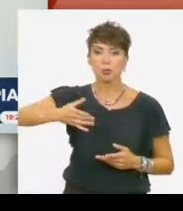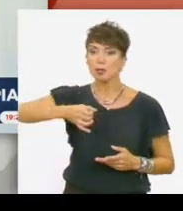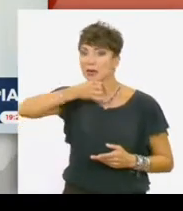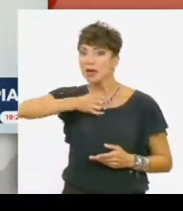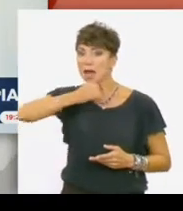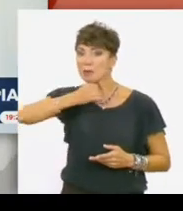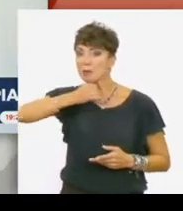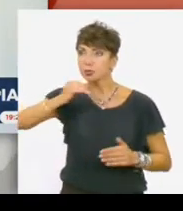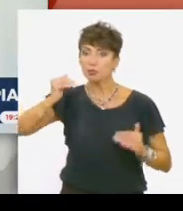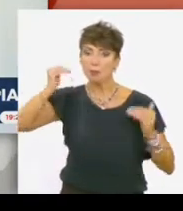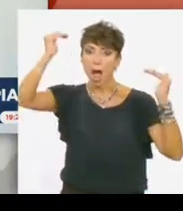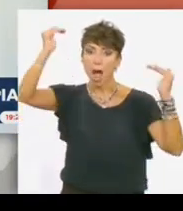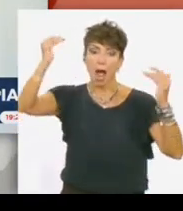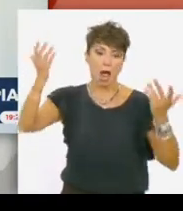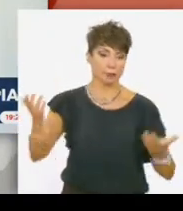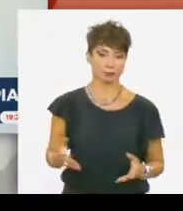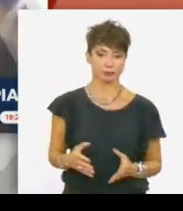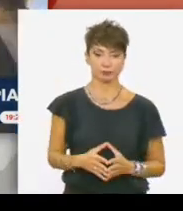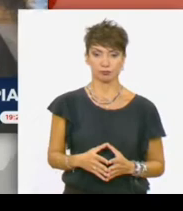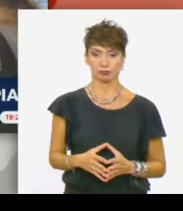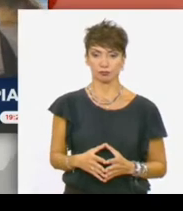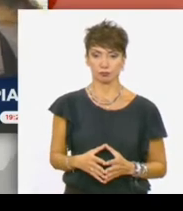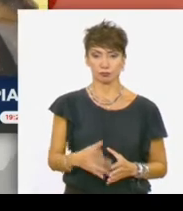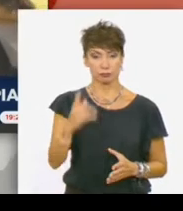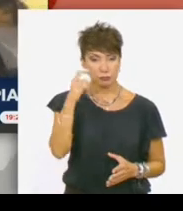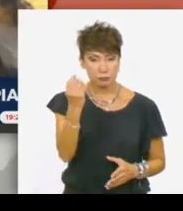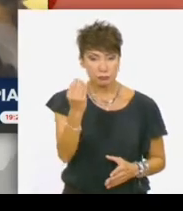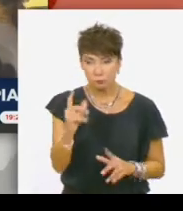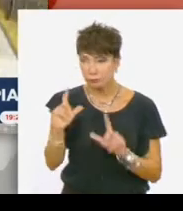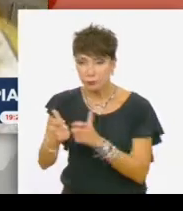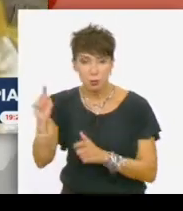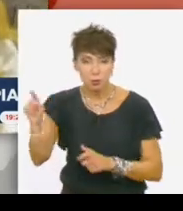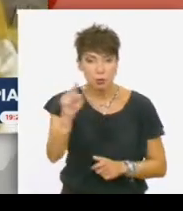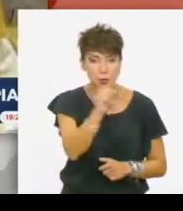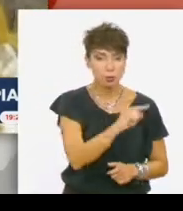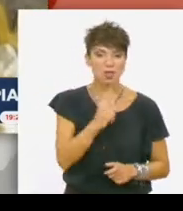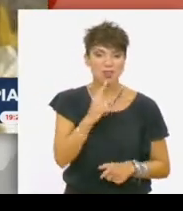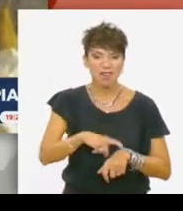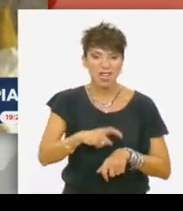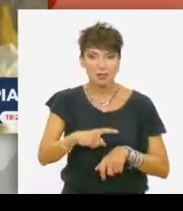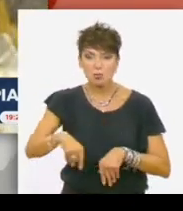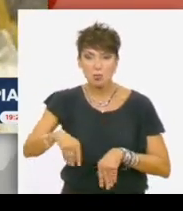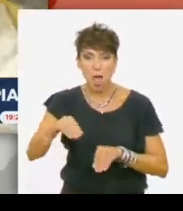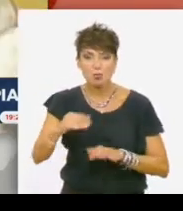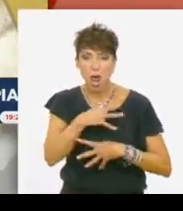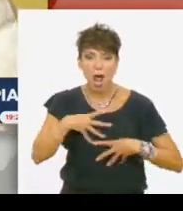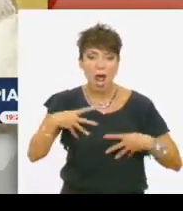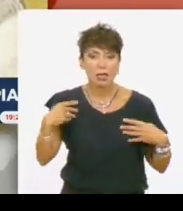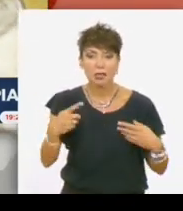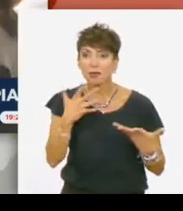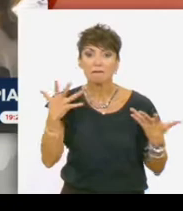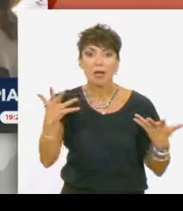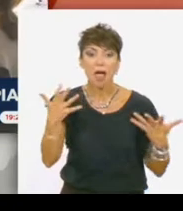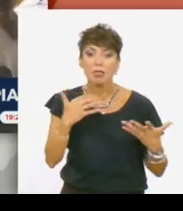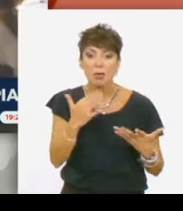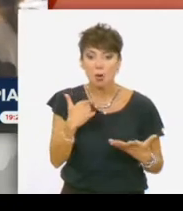γονείς της που μένουν μαζί της. Ξέρετε πόσες οικογένειες είναι σε αυτή την κατάσταση. Το πράγμα φωνάζει.